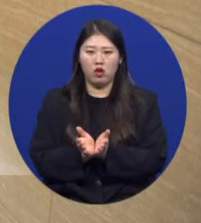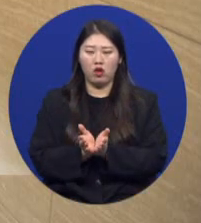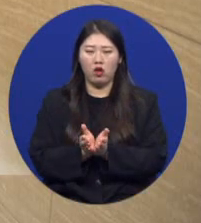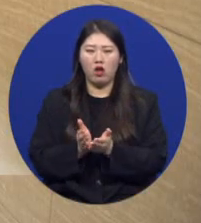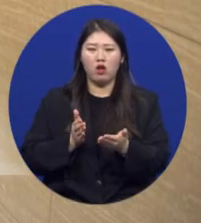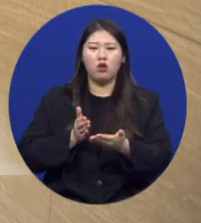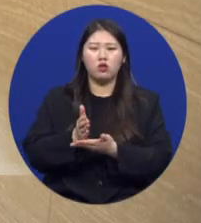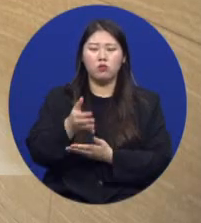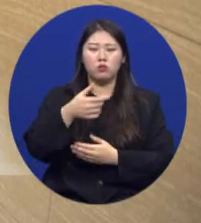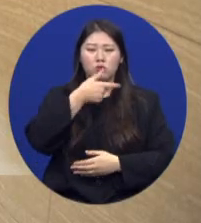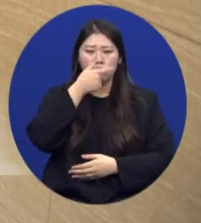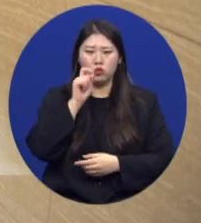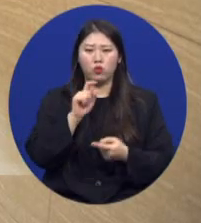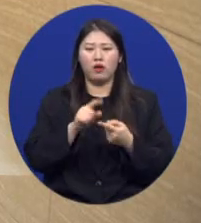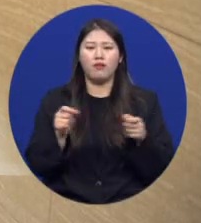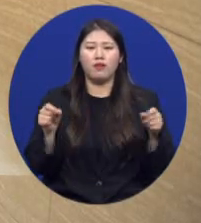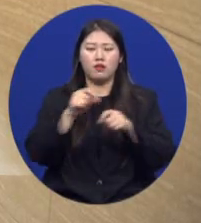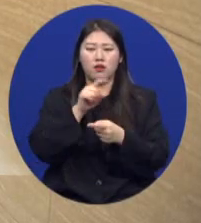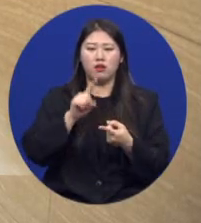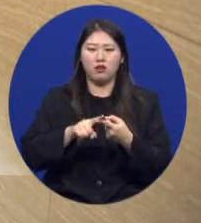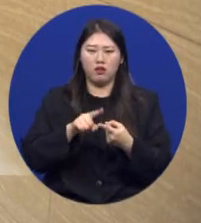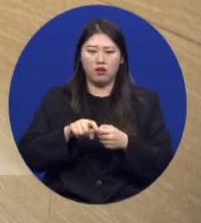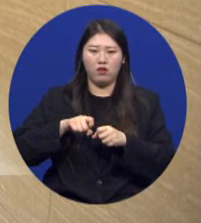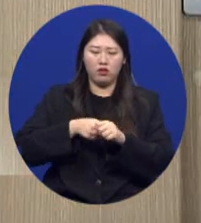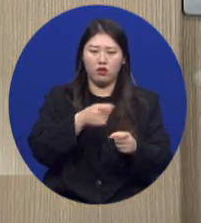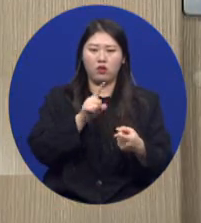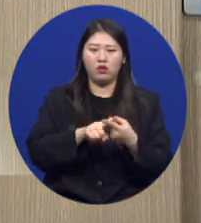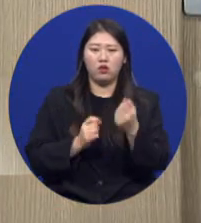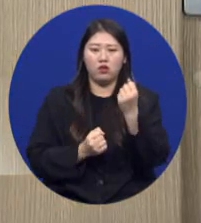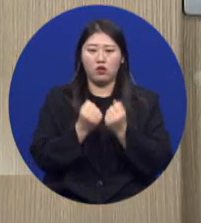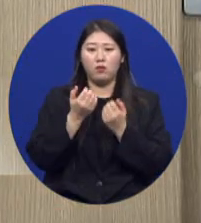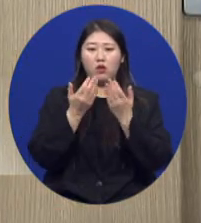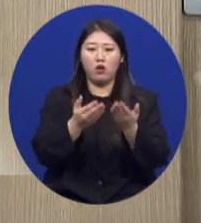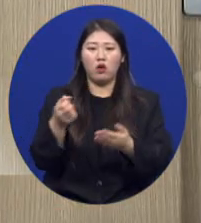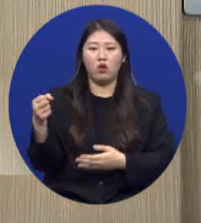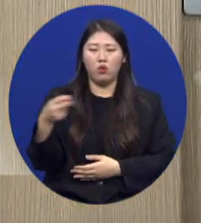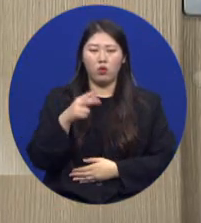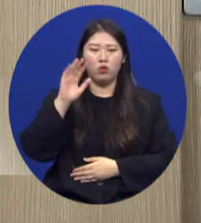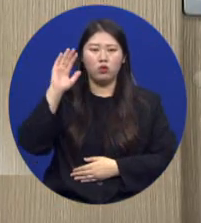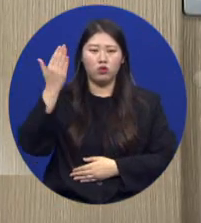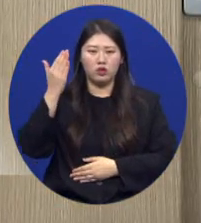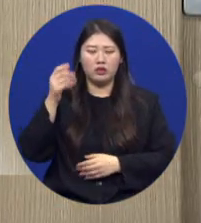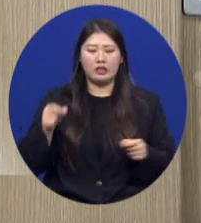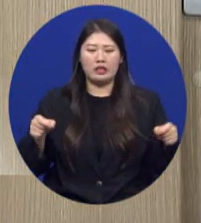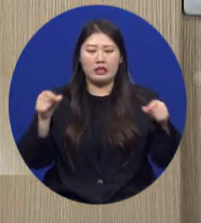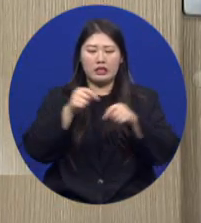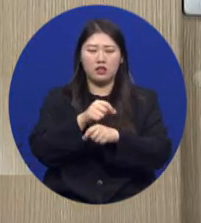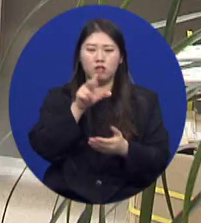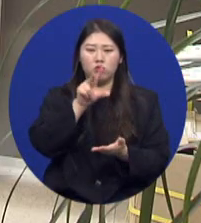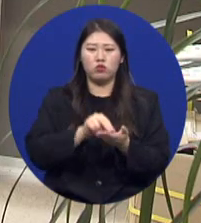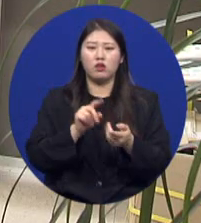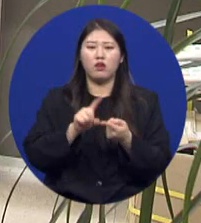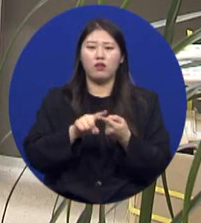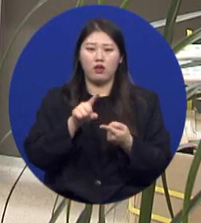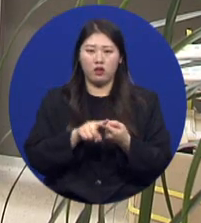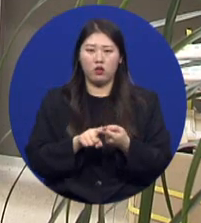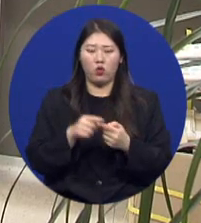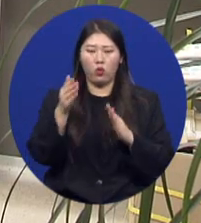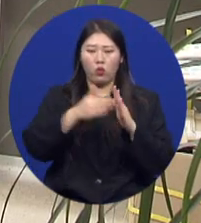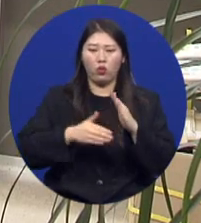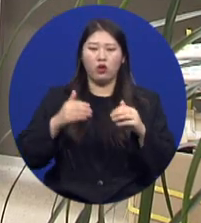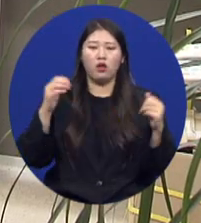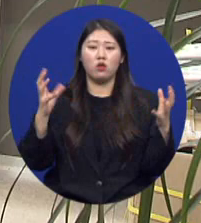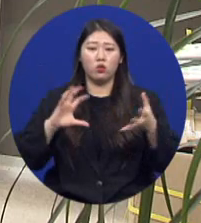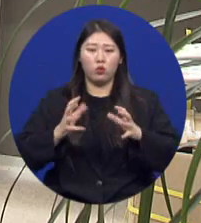부족한 인물에 대한 인사 강행 이유를 도민들에게 설명하고 최근에 인사 참사와 현안에 대해 공개